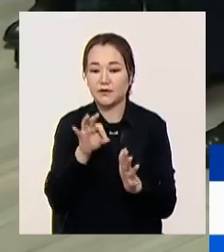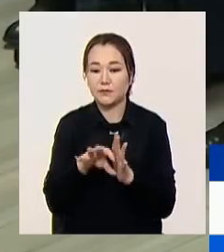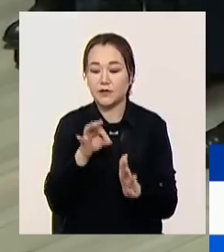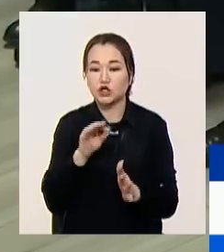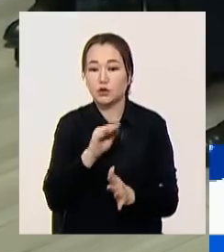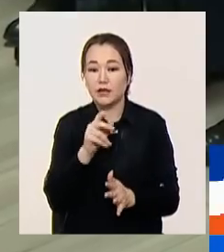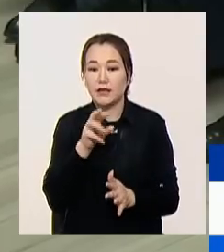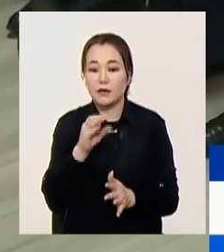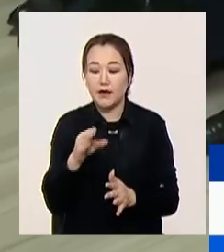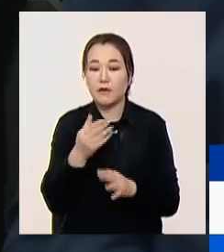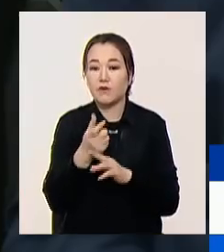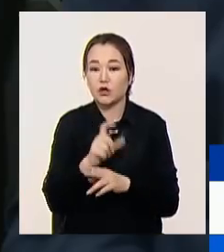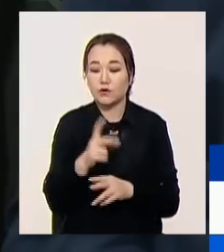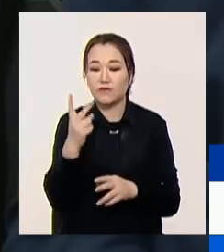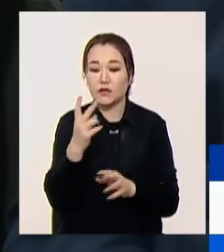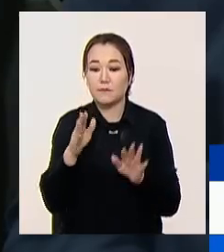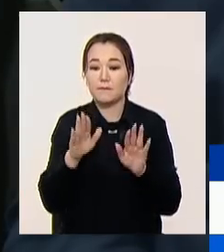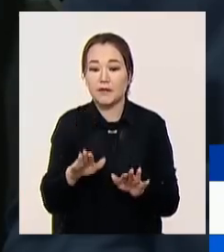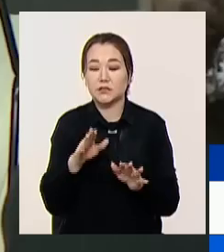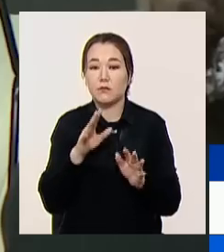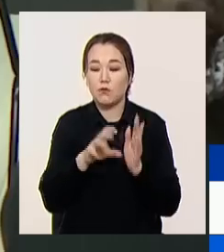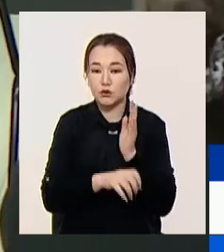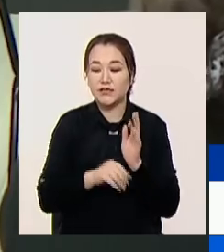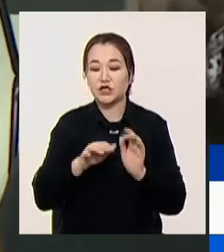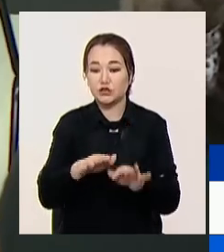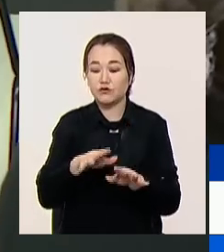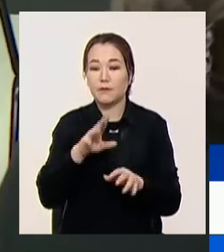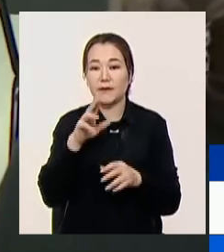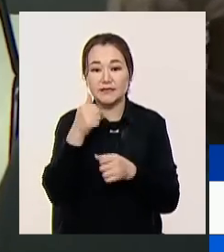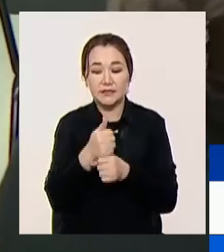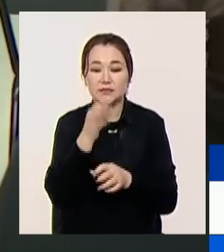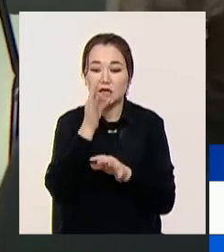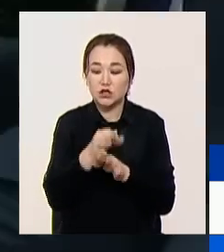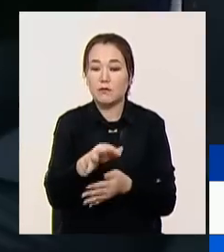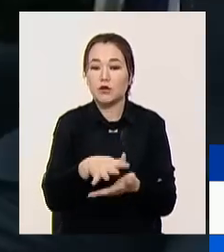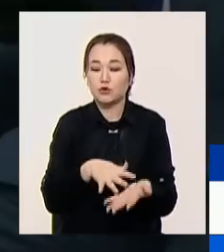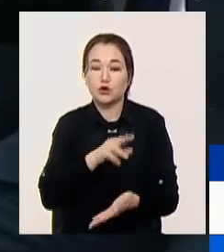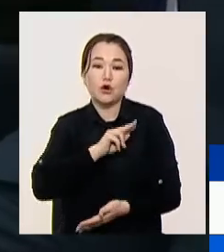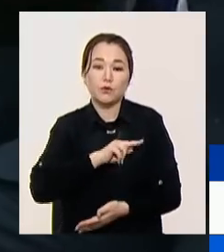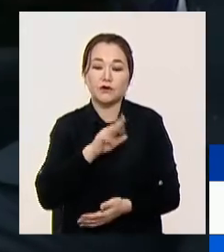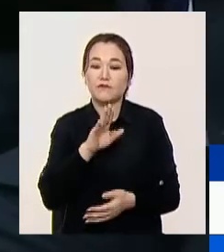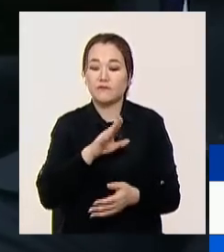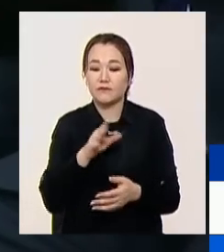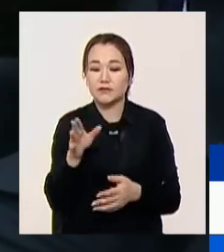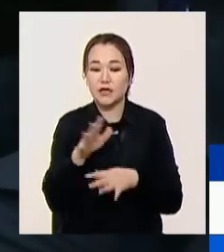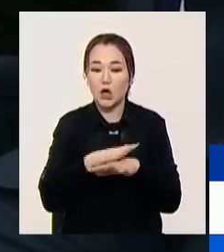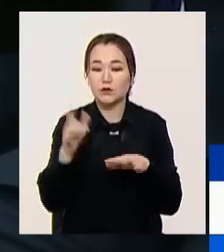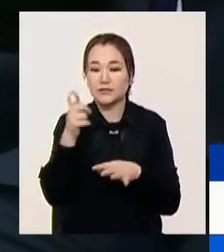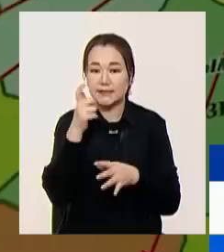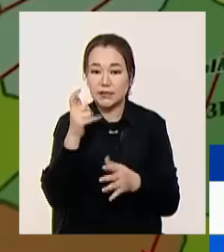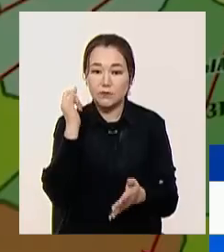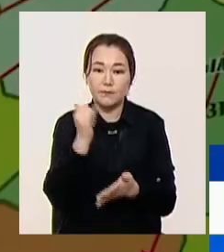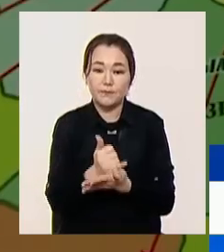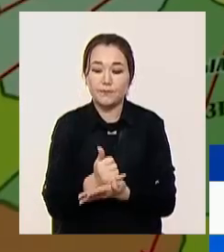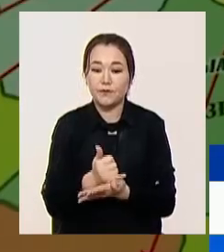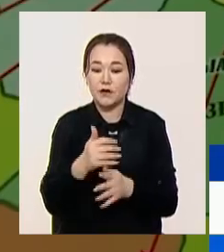Жигули Дайрабаев, который стал вторым после действующего президента, заверил, что продолжит работу во благо сельских